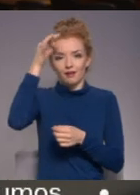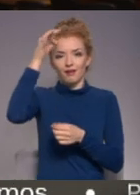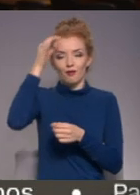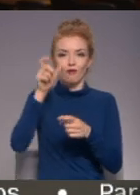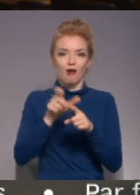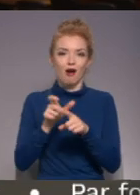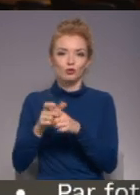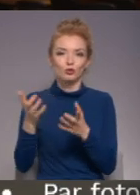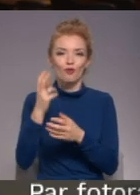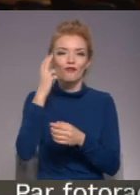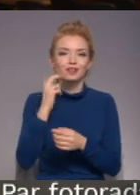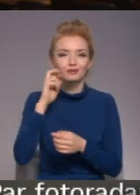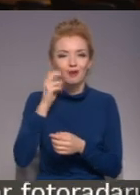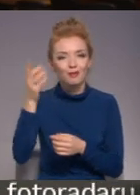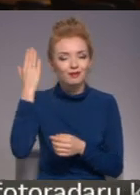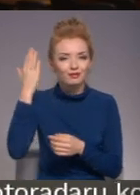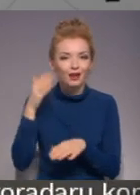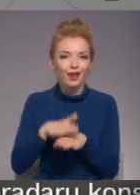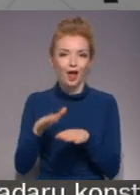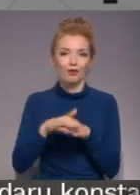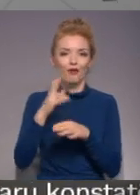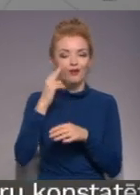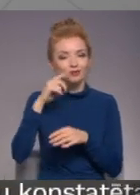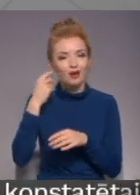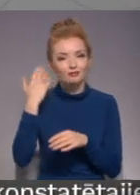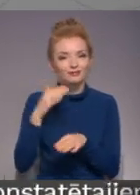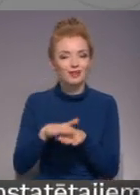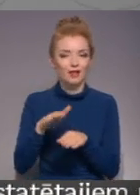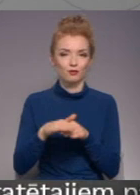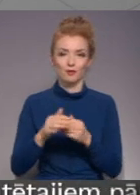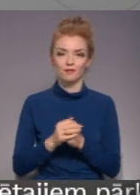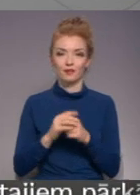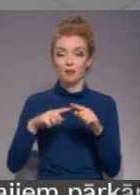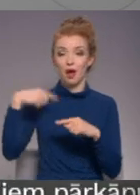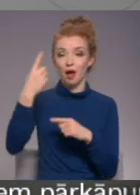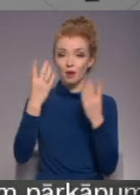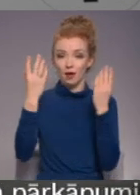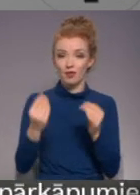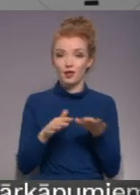vārdi, ko varbūt vecā māte lietoja vai vecais tēvs lietoja. Nākamā vietvārdu diena tiks